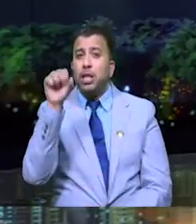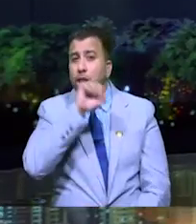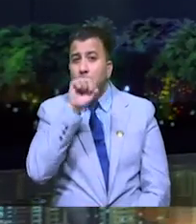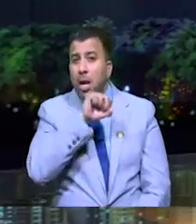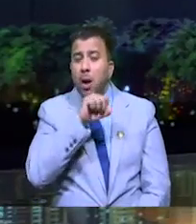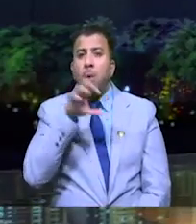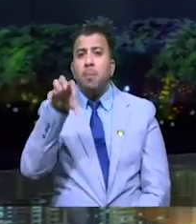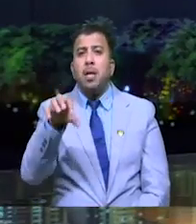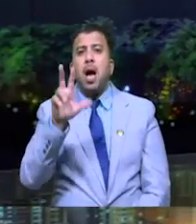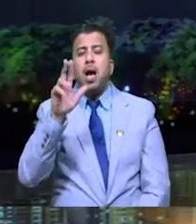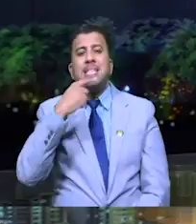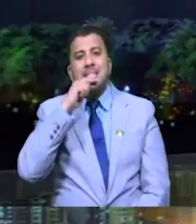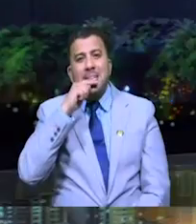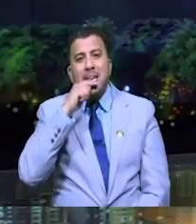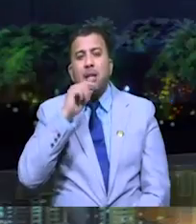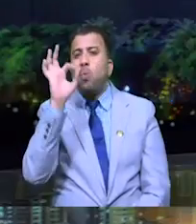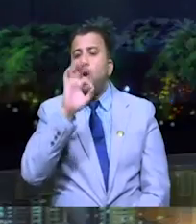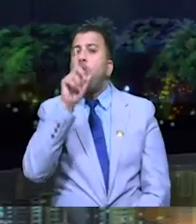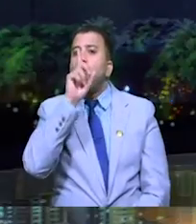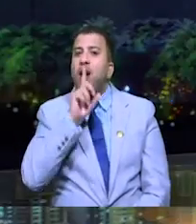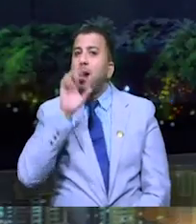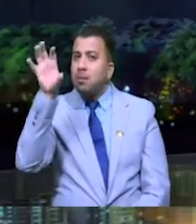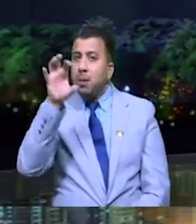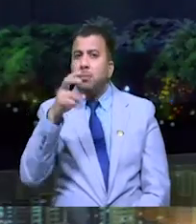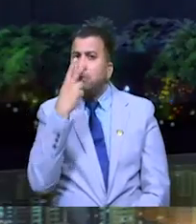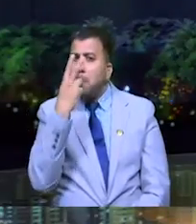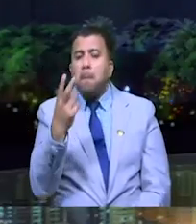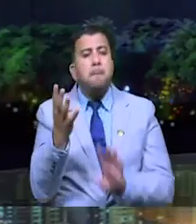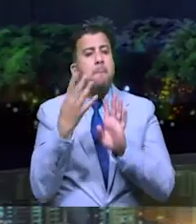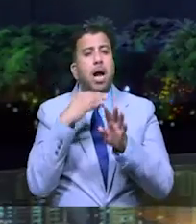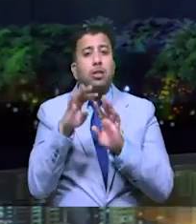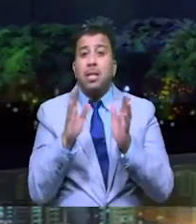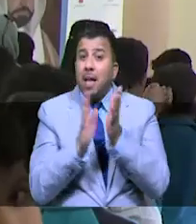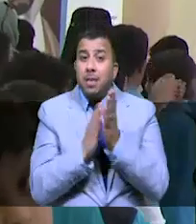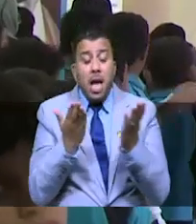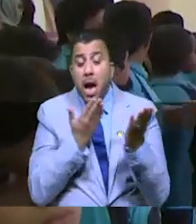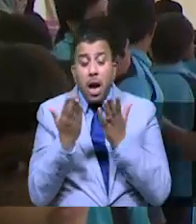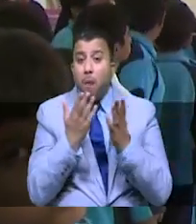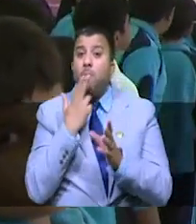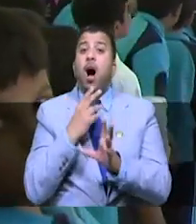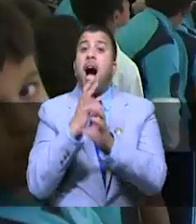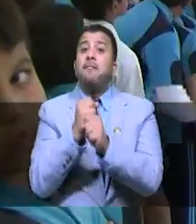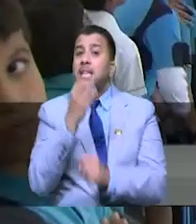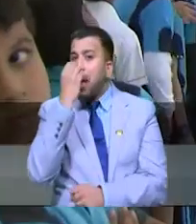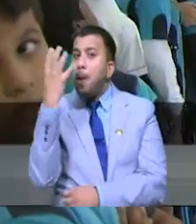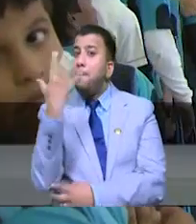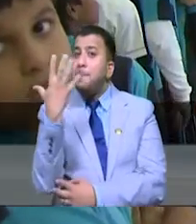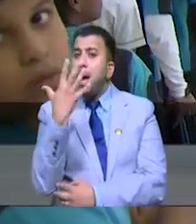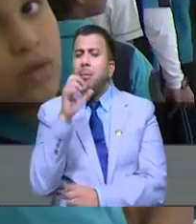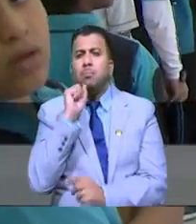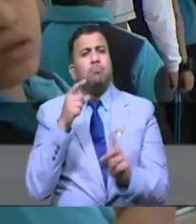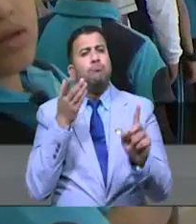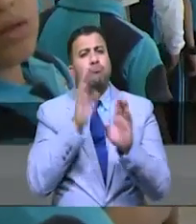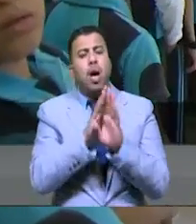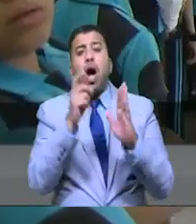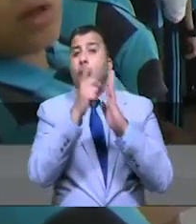الشارقة والمنطقتين الوسطى والشرقية، وتركز عروض المهرجان على تحفيز القراءة والمحافظة على البيئة، والتي استندت